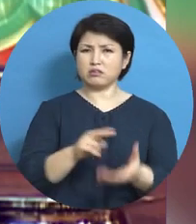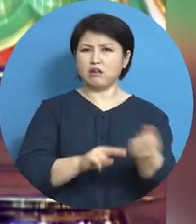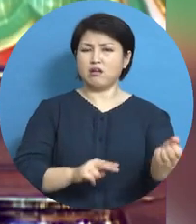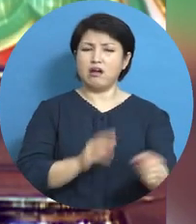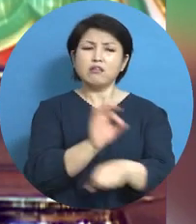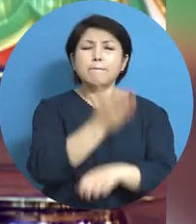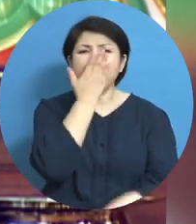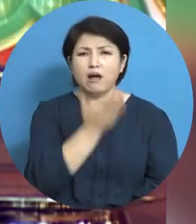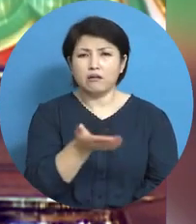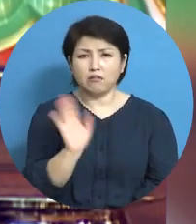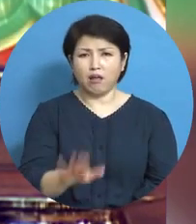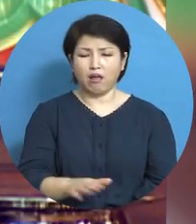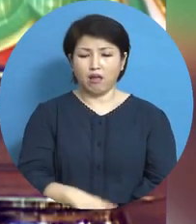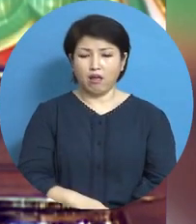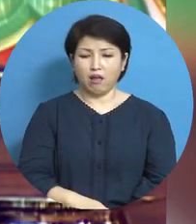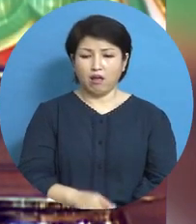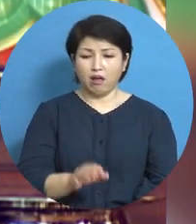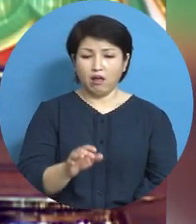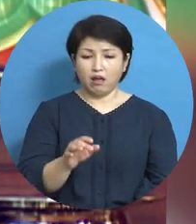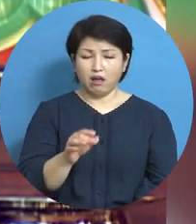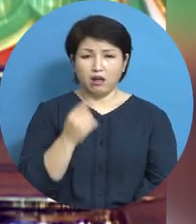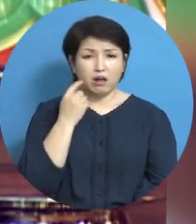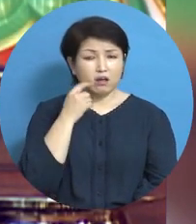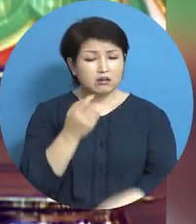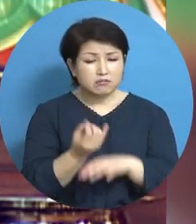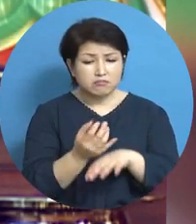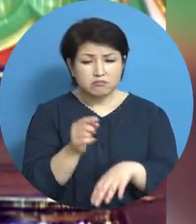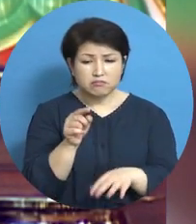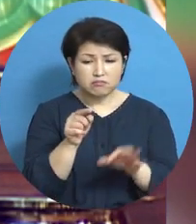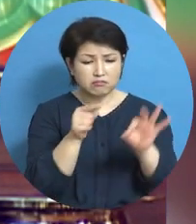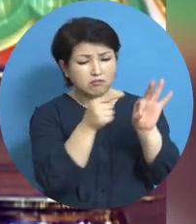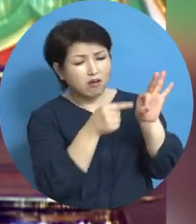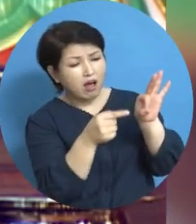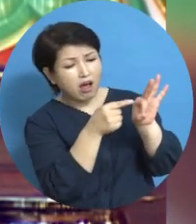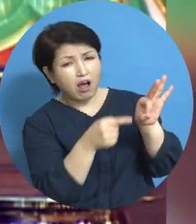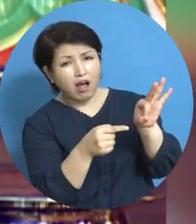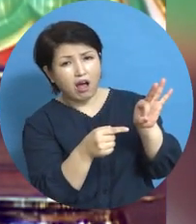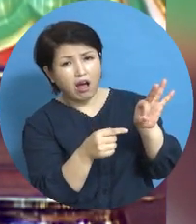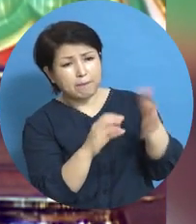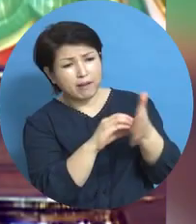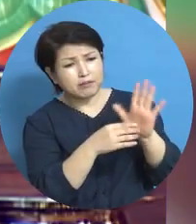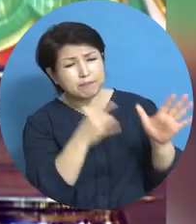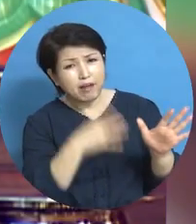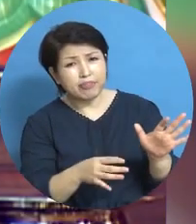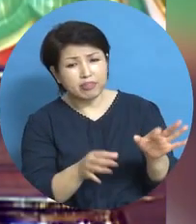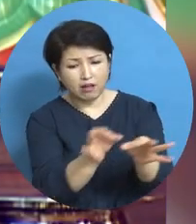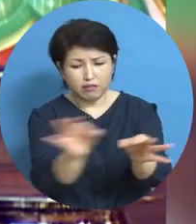금화 크기만큼만 땅을 금화 한 양을 받겠다는 거 아니에요.